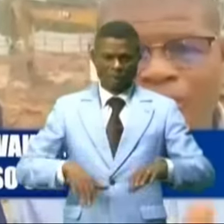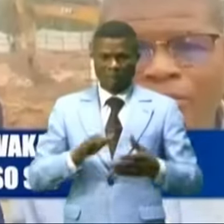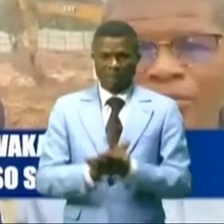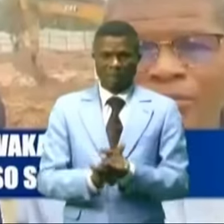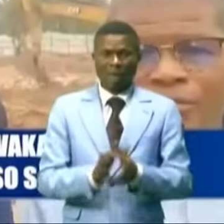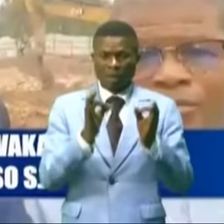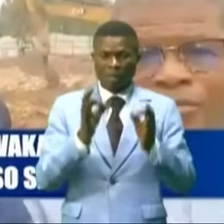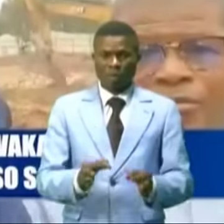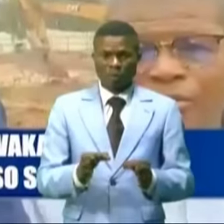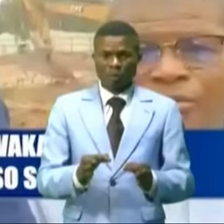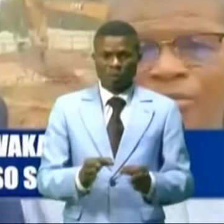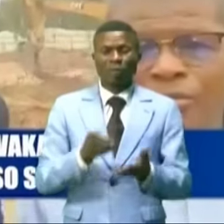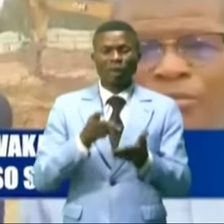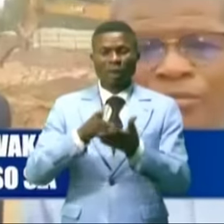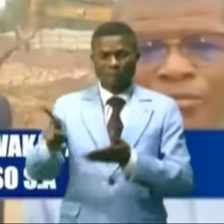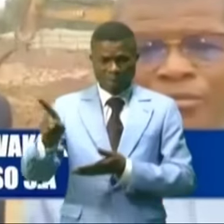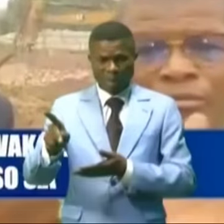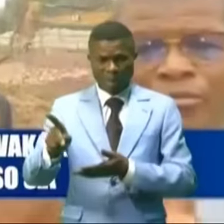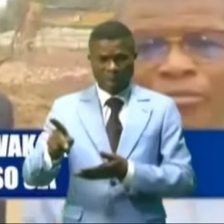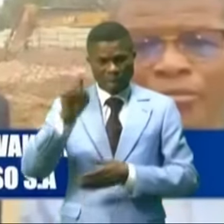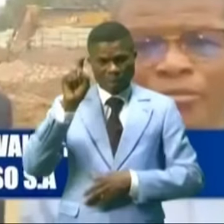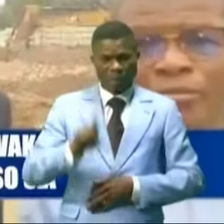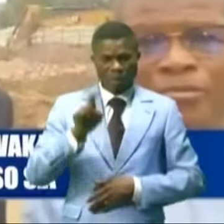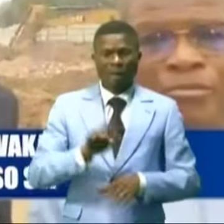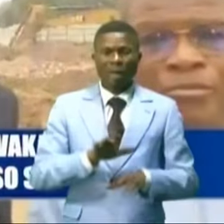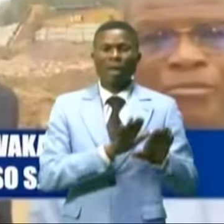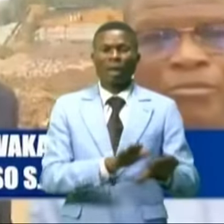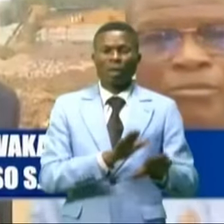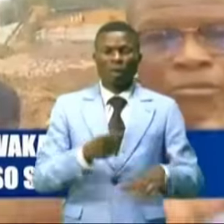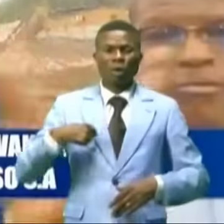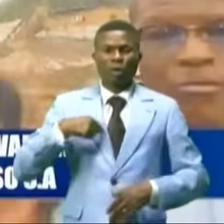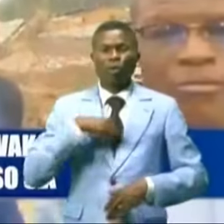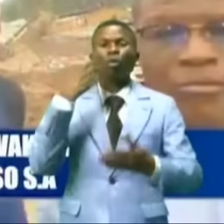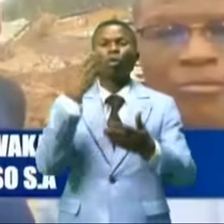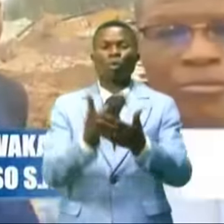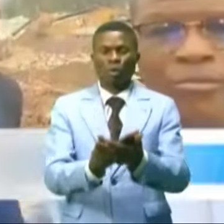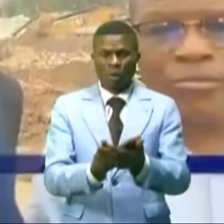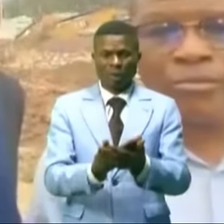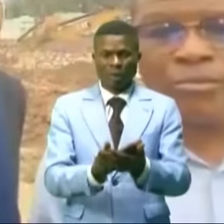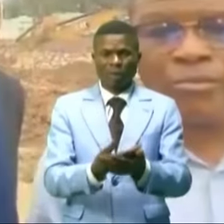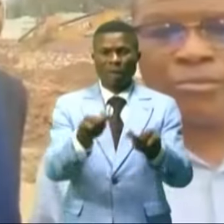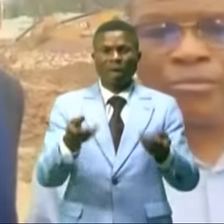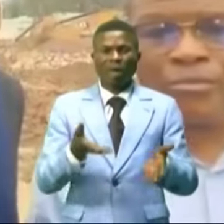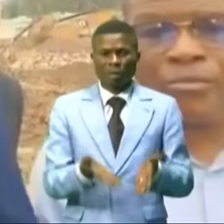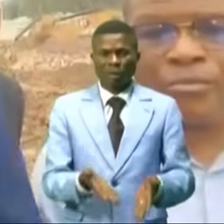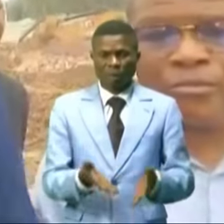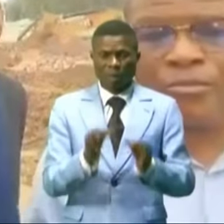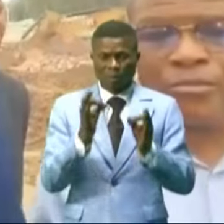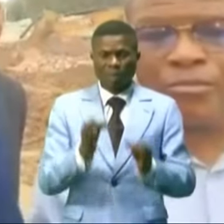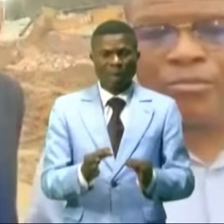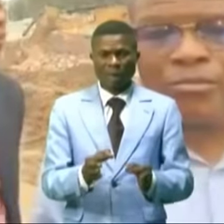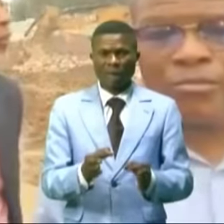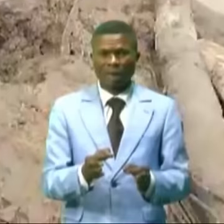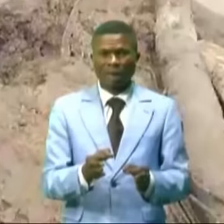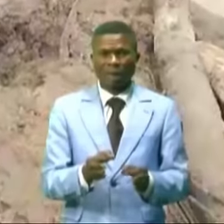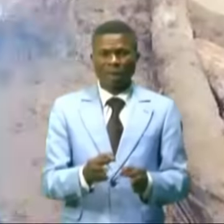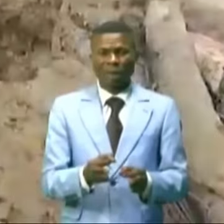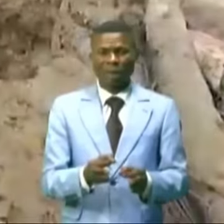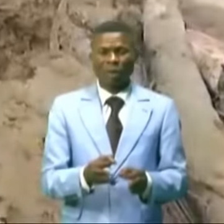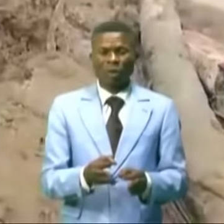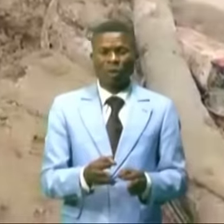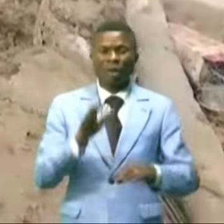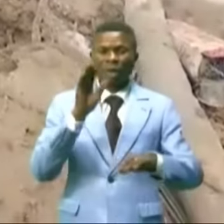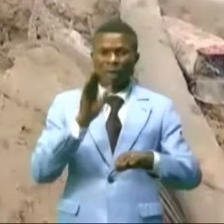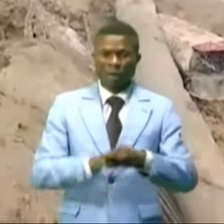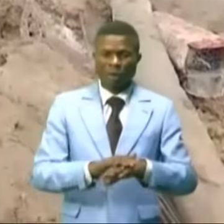Pendant qu'ils ont payé, ils devaient attendre que nous puissions déplacer la conduite. Malheureusement, ils ont touché